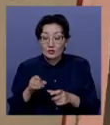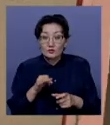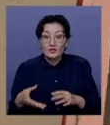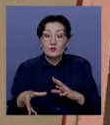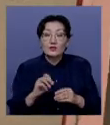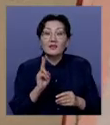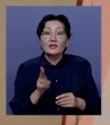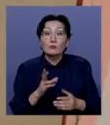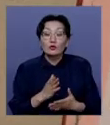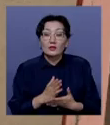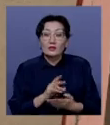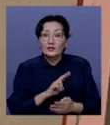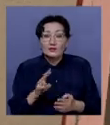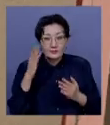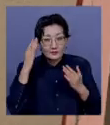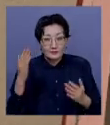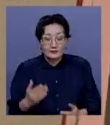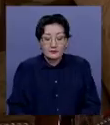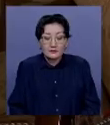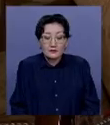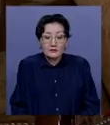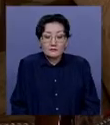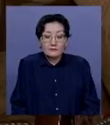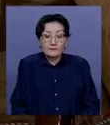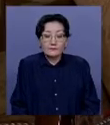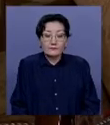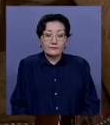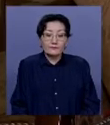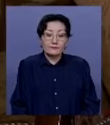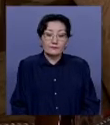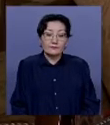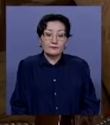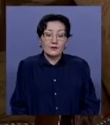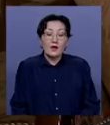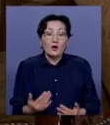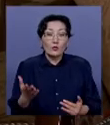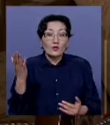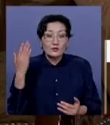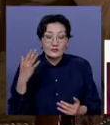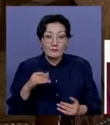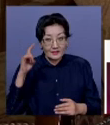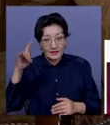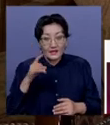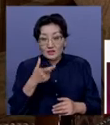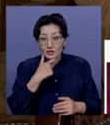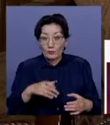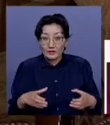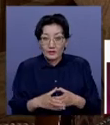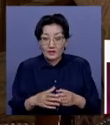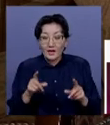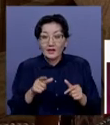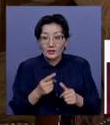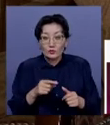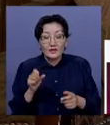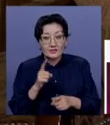жалпы кім болғанын еш білмеген. Это было запрещено. Ол заманда қазақ оқымыстыларының атын атауға тыйым